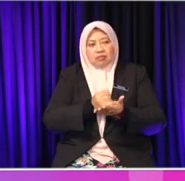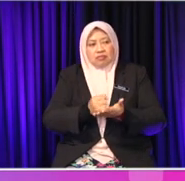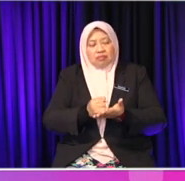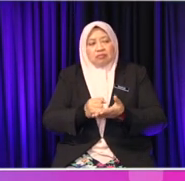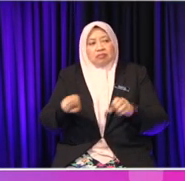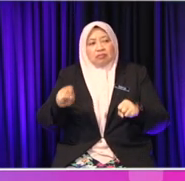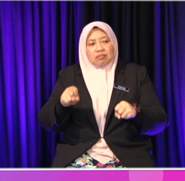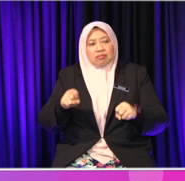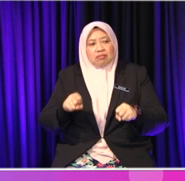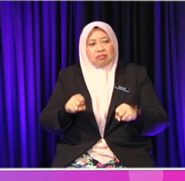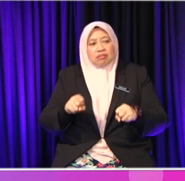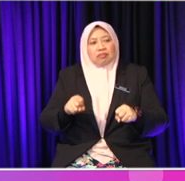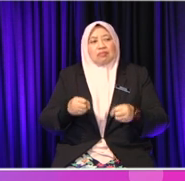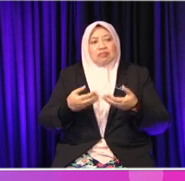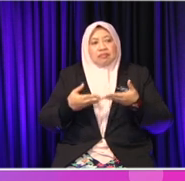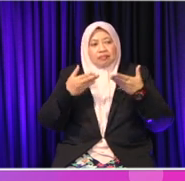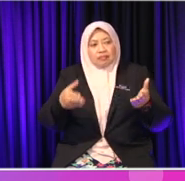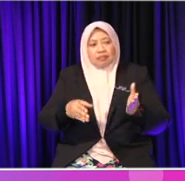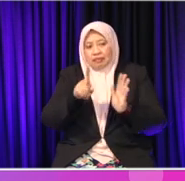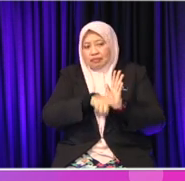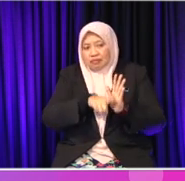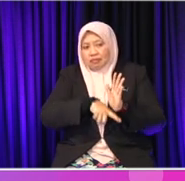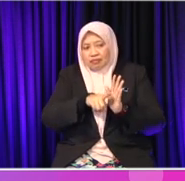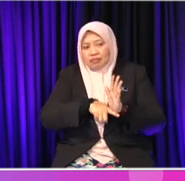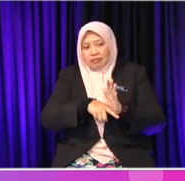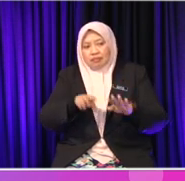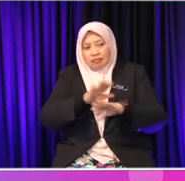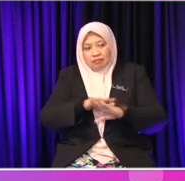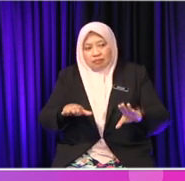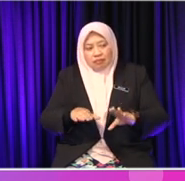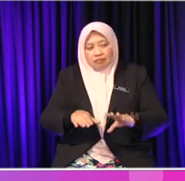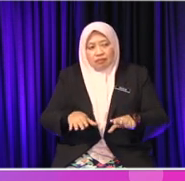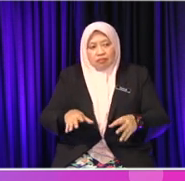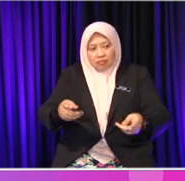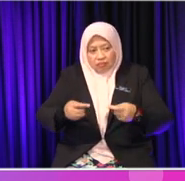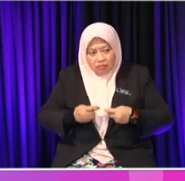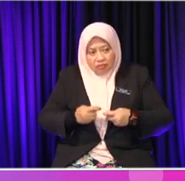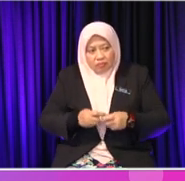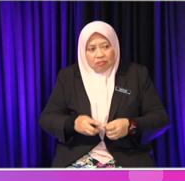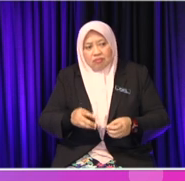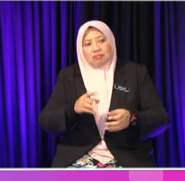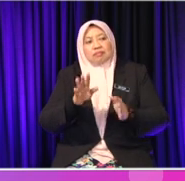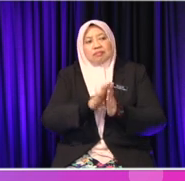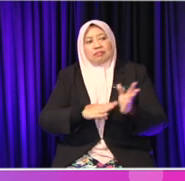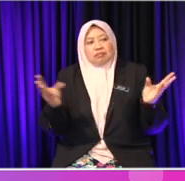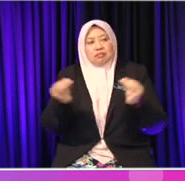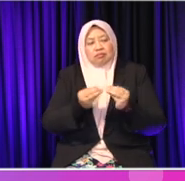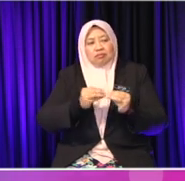berikan klasifikasi anda kita selalu dengar kalau kita kemalangan ya tahun depannya